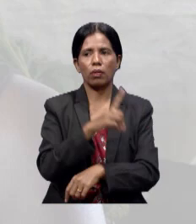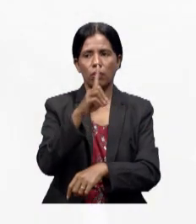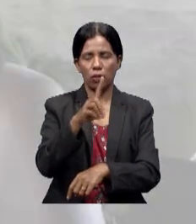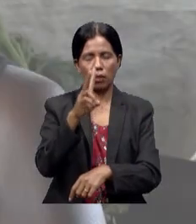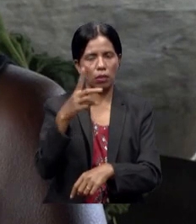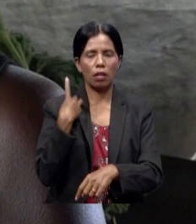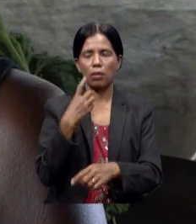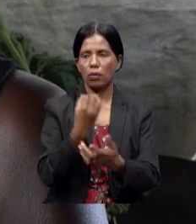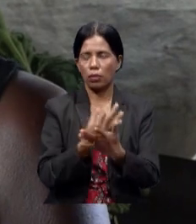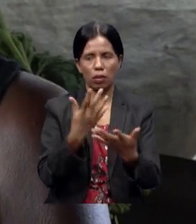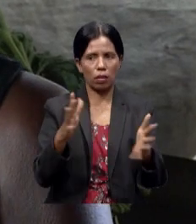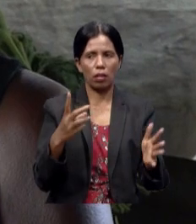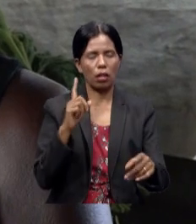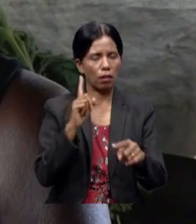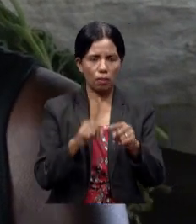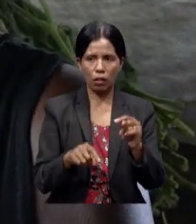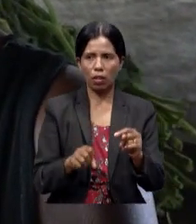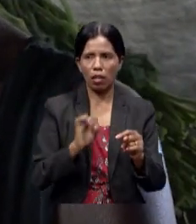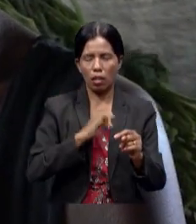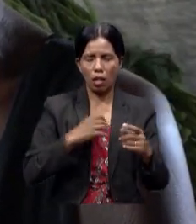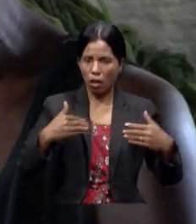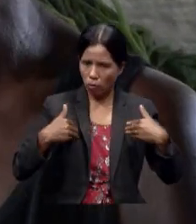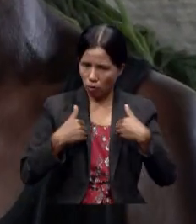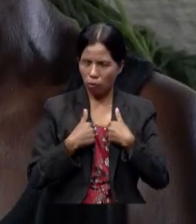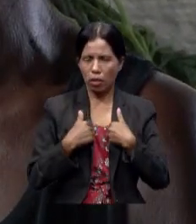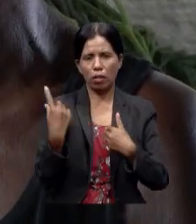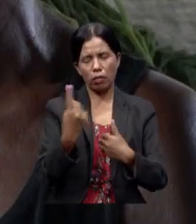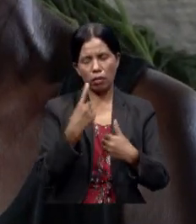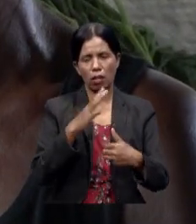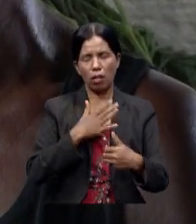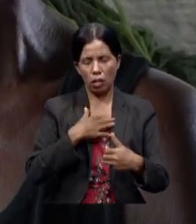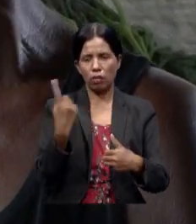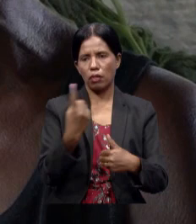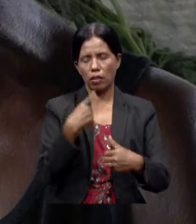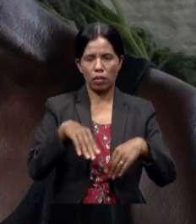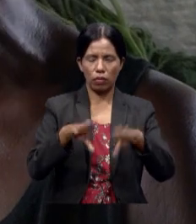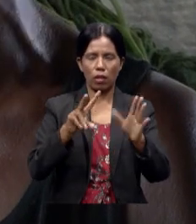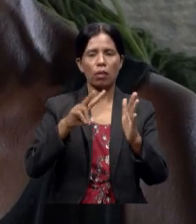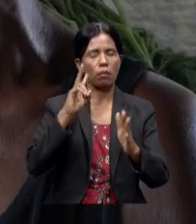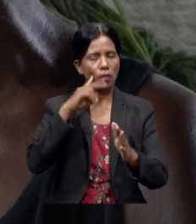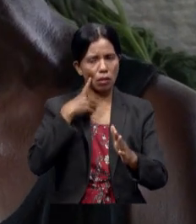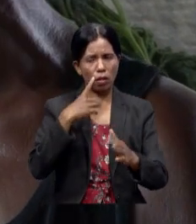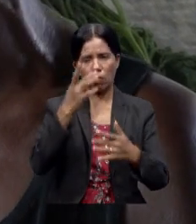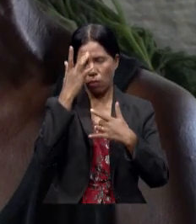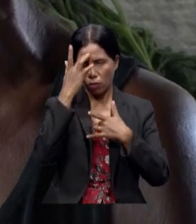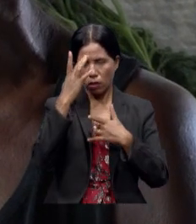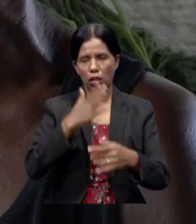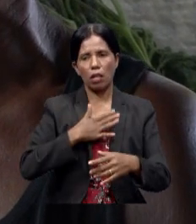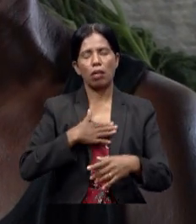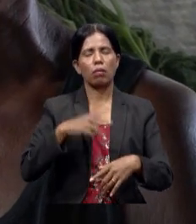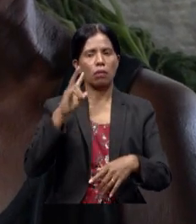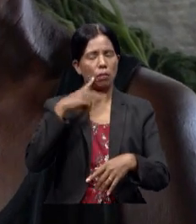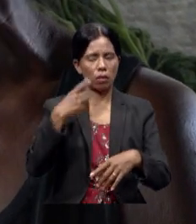hitan, lah pilih hau lah hau, pilih hau kolemos, hau nomor tu hau fane pasti. Pele hau moras mo hau no moto na hau kale